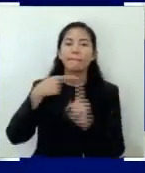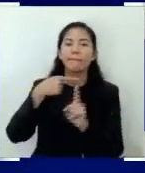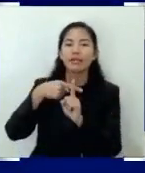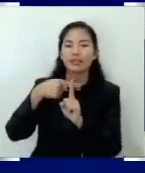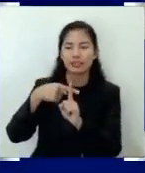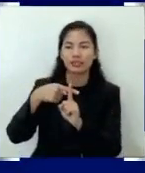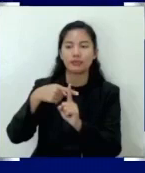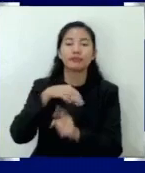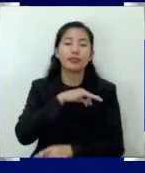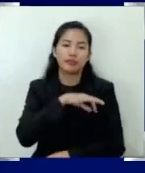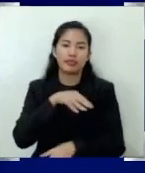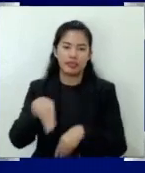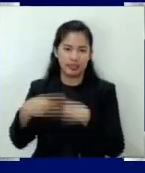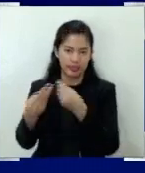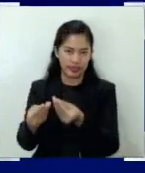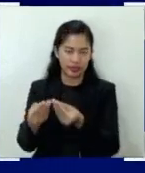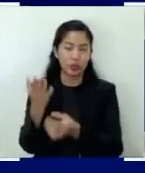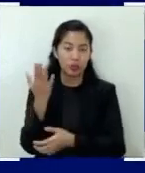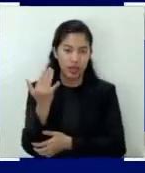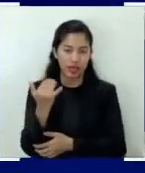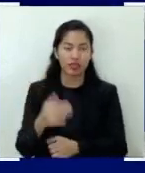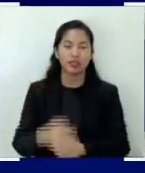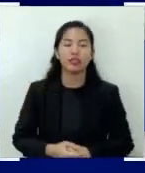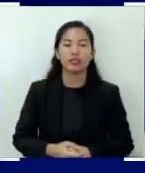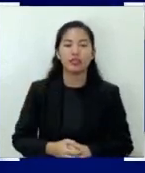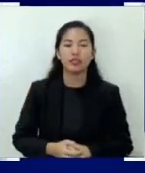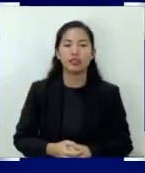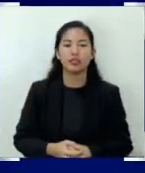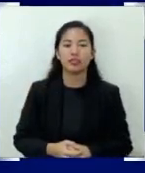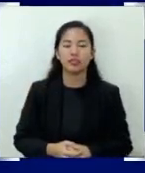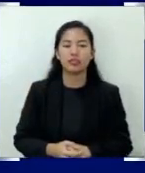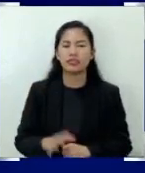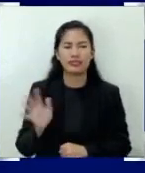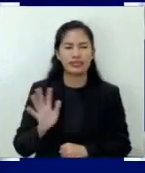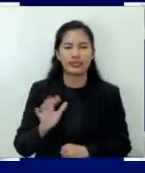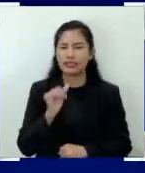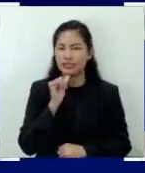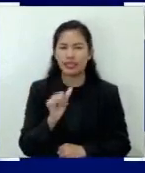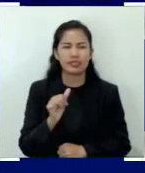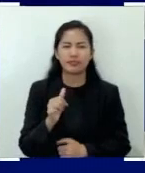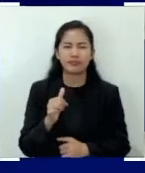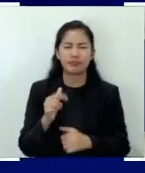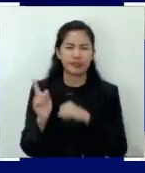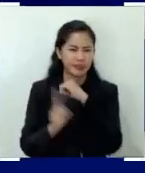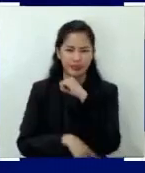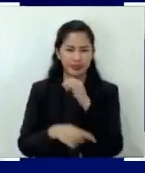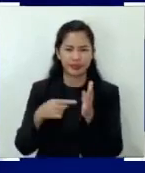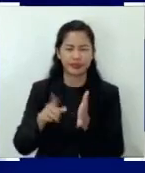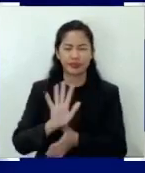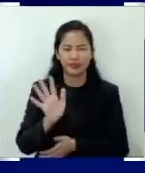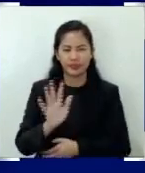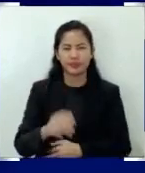Dahil mahirap na yung buhay, iniiwasan talaga namin na yung magmulta. More on ang